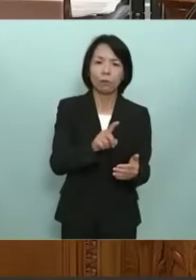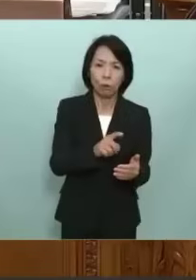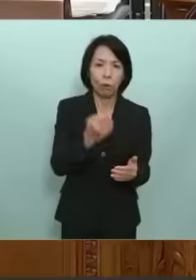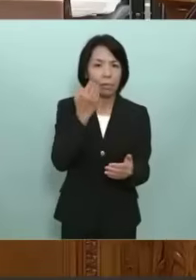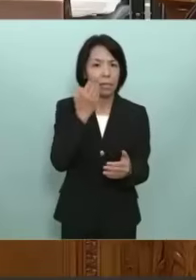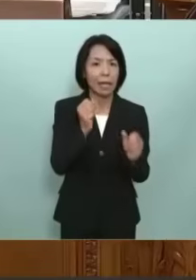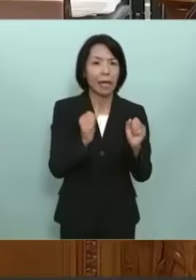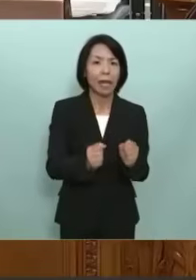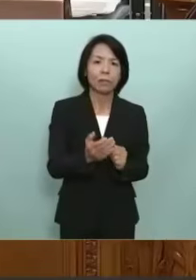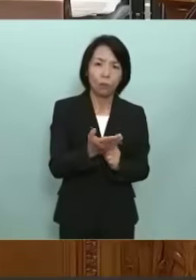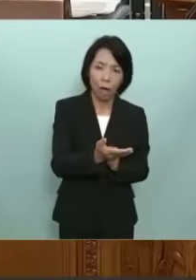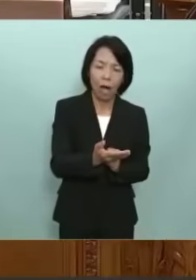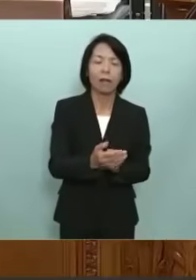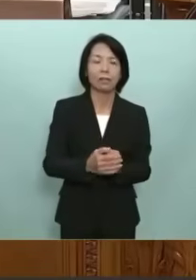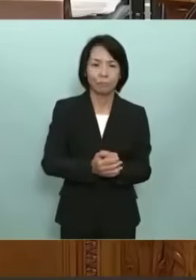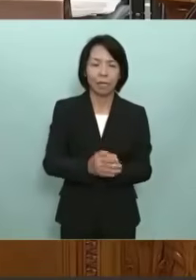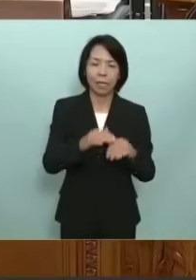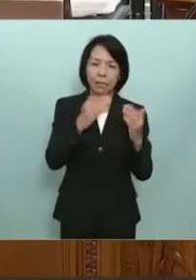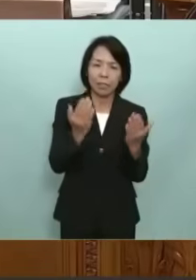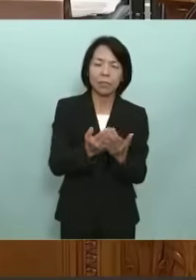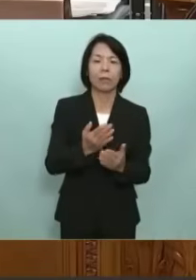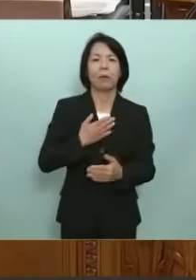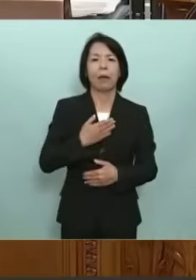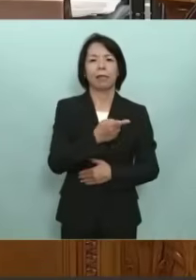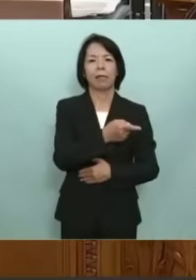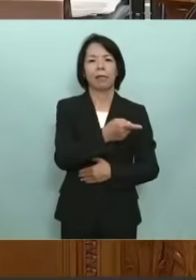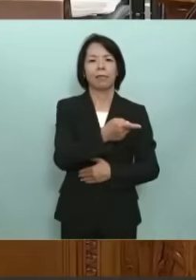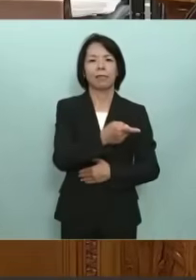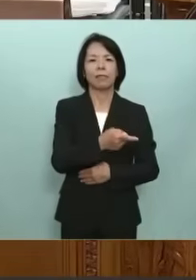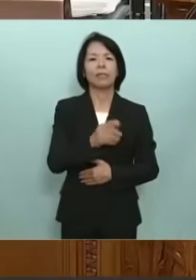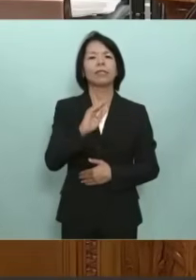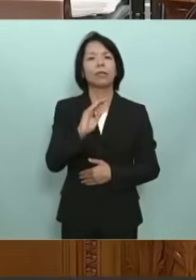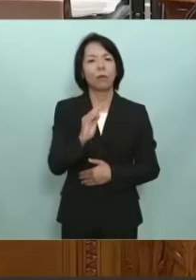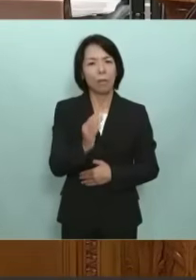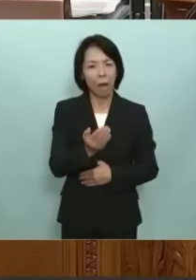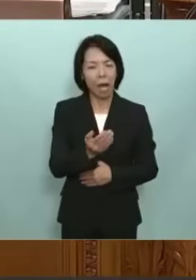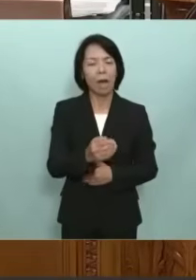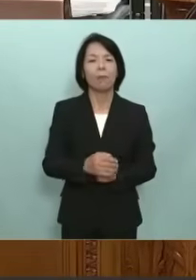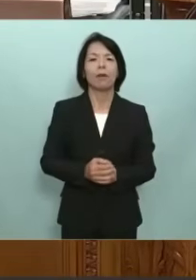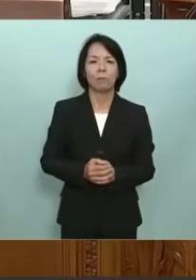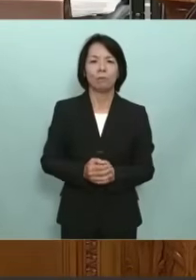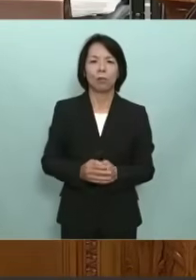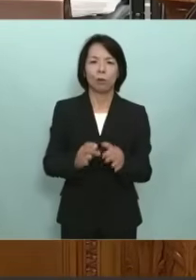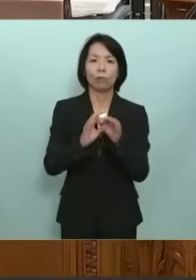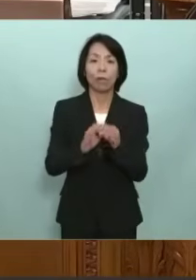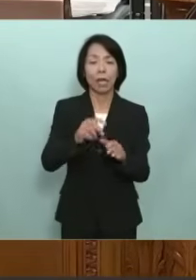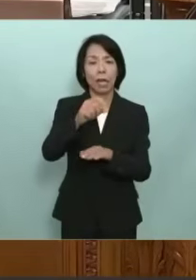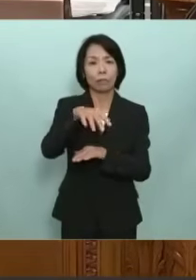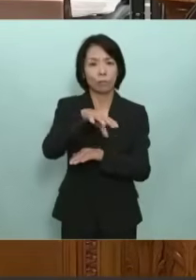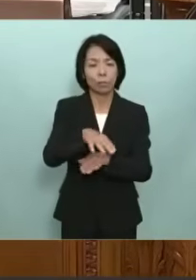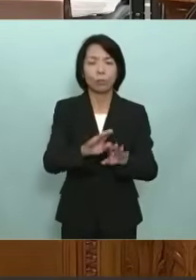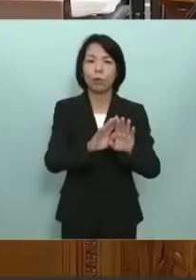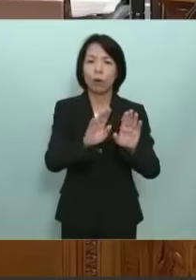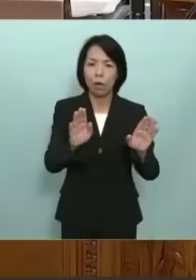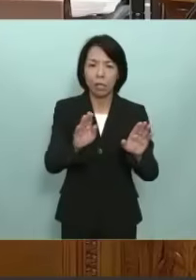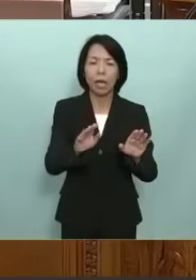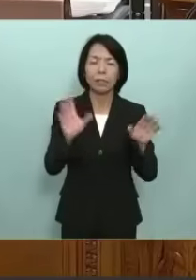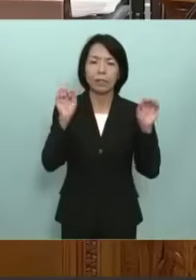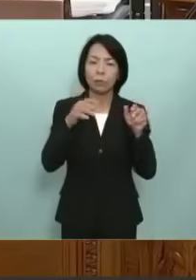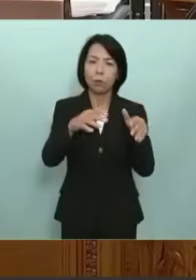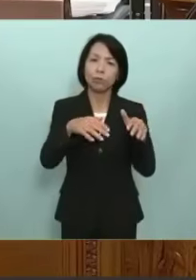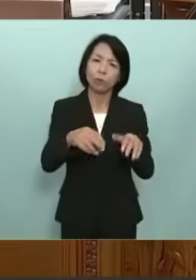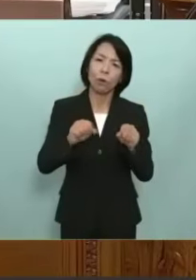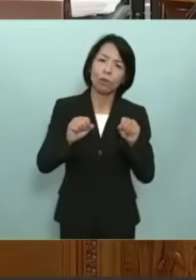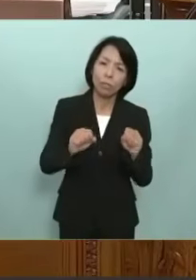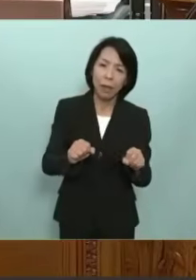誰がいるか全て把握していますそれにも関わらず連絡事務所を開設し情報収集をし